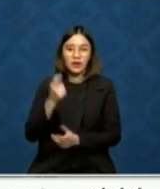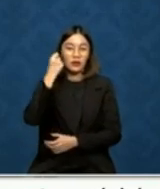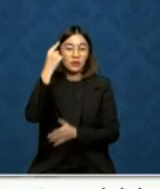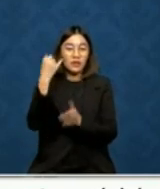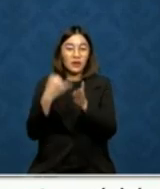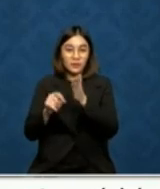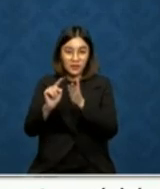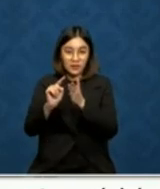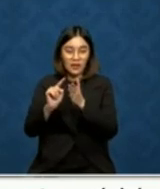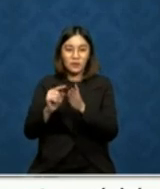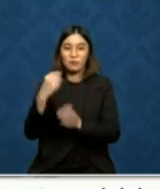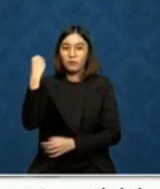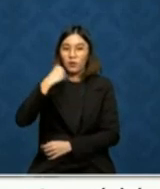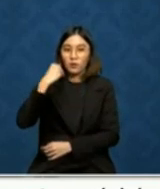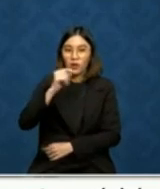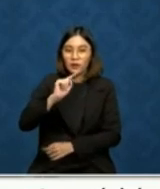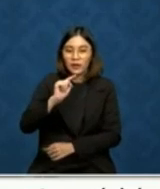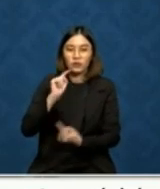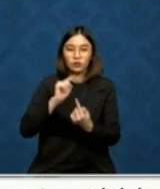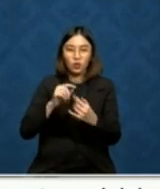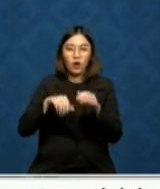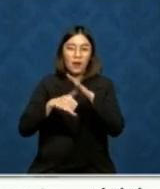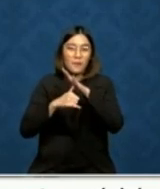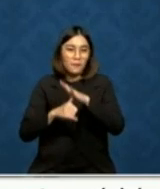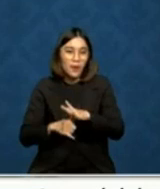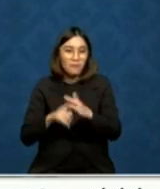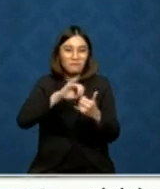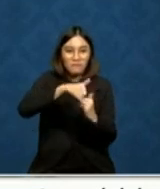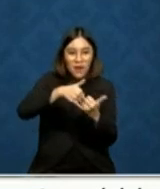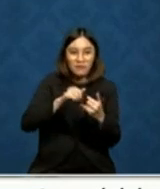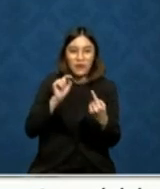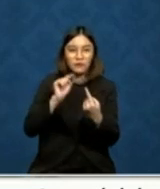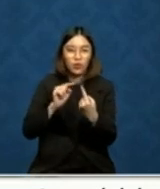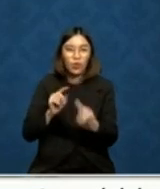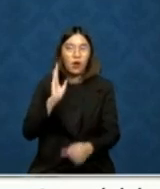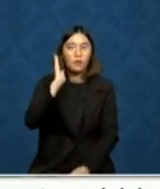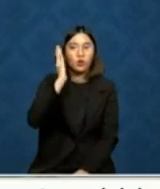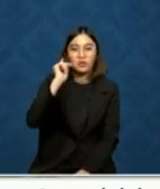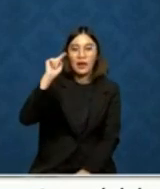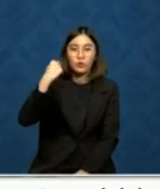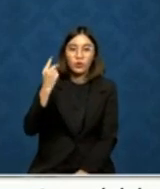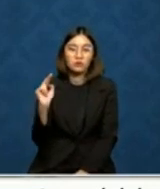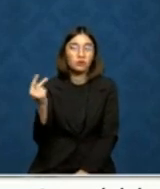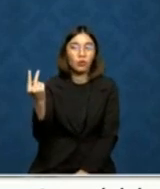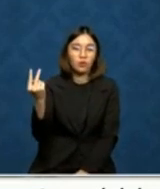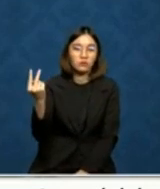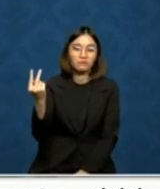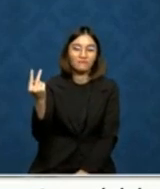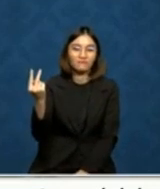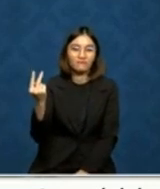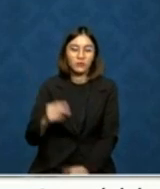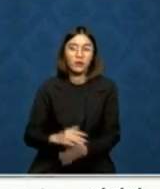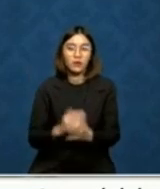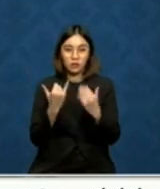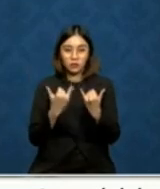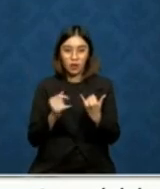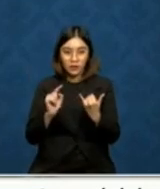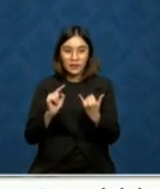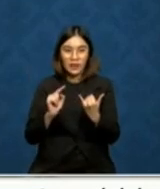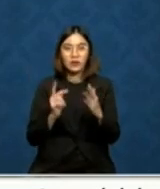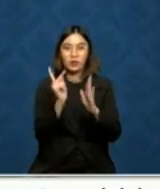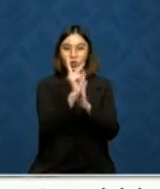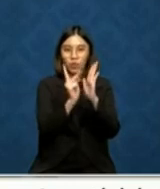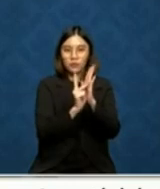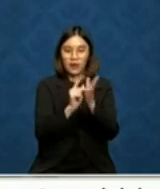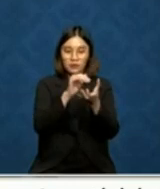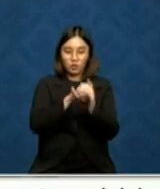ดหลายครั้งว่าการคุกคามทางเพศเกิดขึ้นเฉพาะชายและหญิงเท่านั้นท่านประธานคะปัจจุบันเราผ่านกฎหมายส